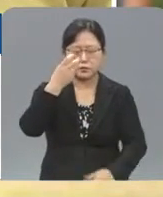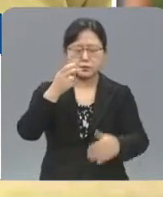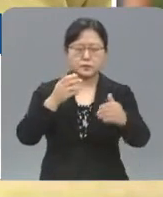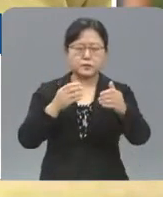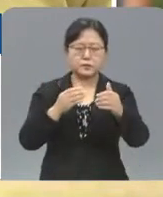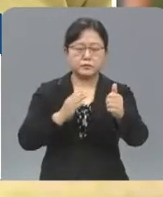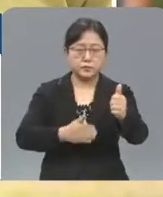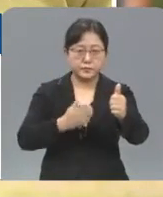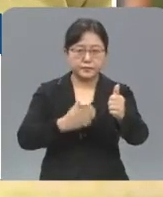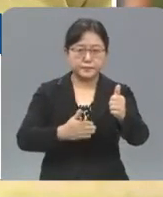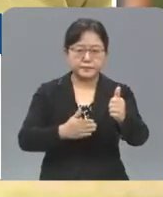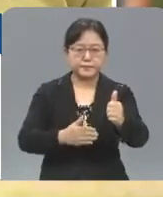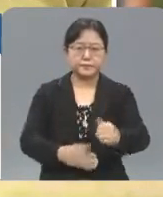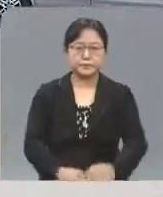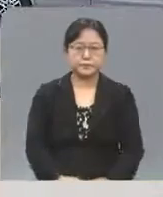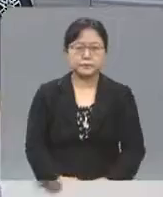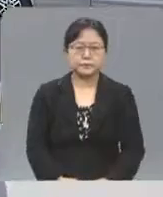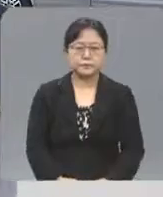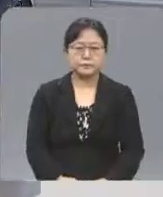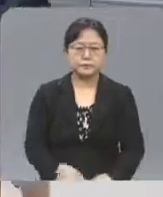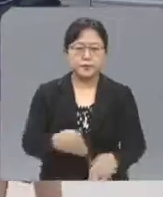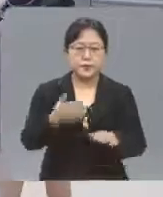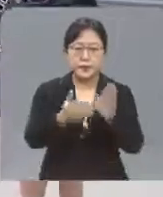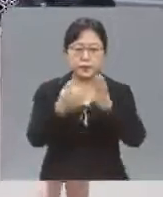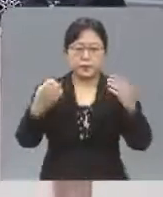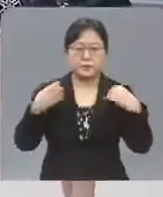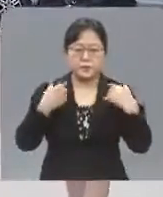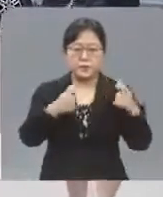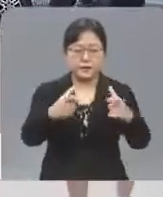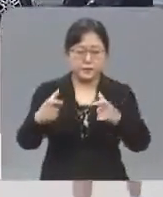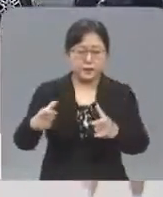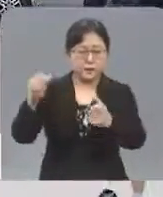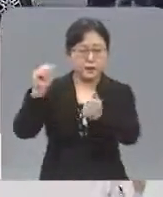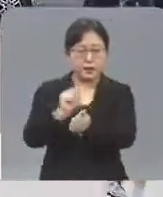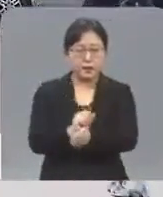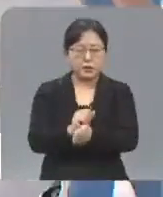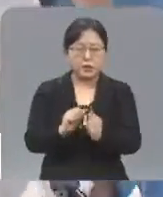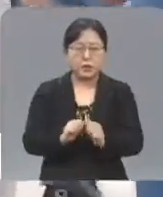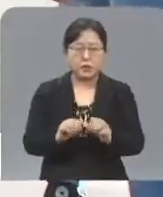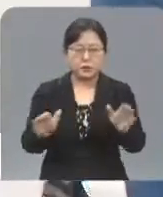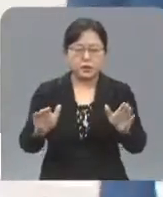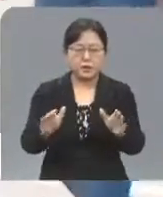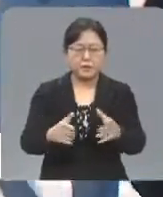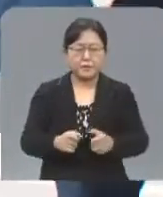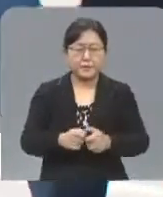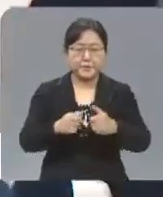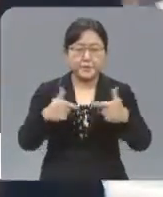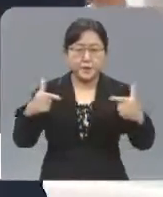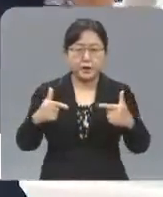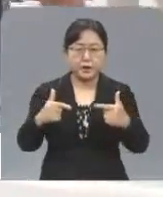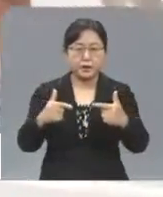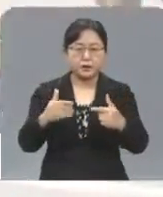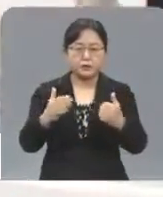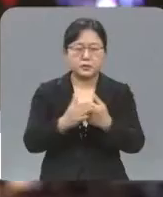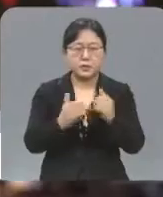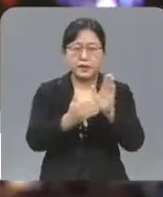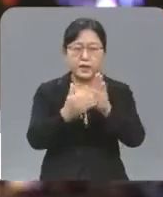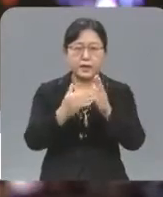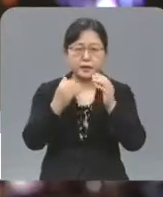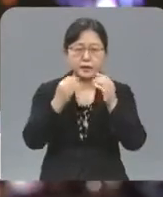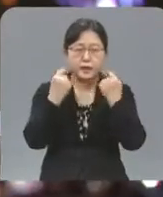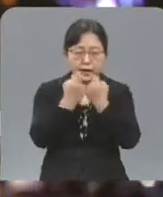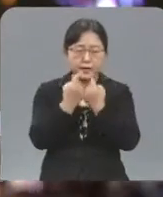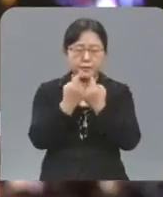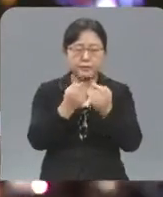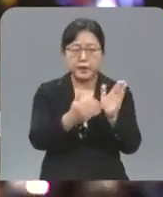앞길을 꼭 권유 드리고요 방역당국은 지역 감염자 확산 속도가 가파르게 늘고 있다며 개인방 역은 물론